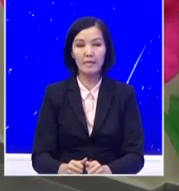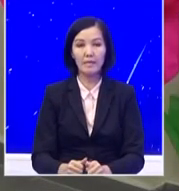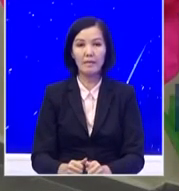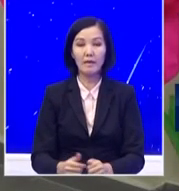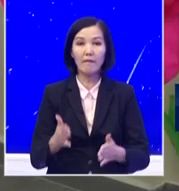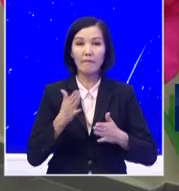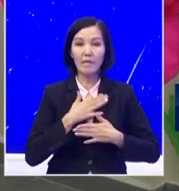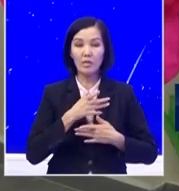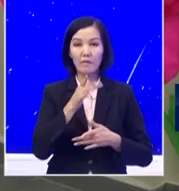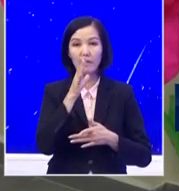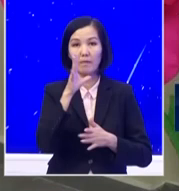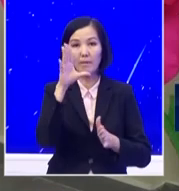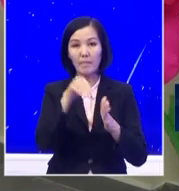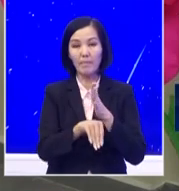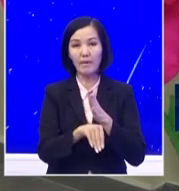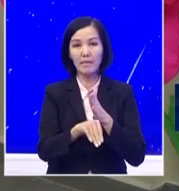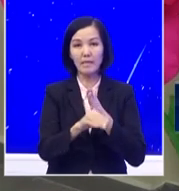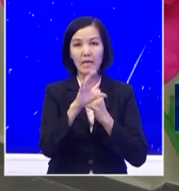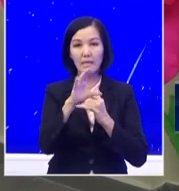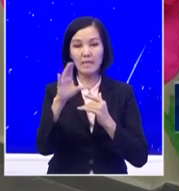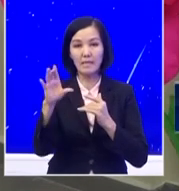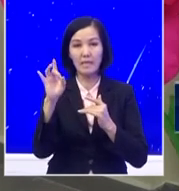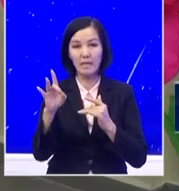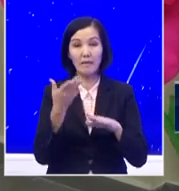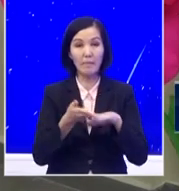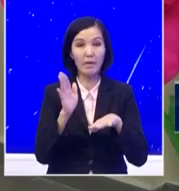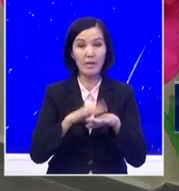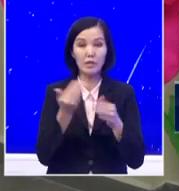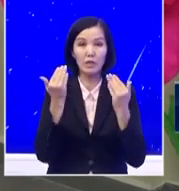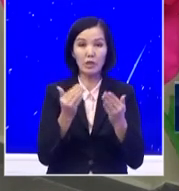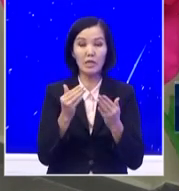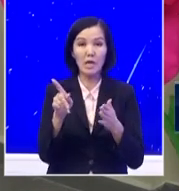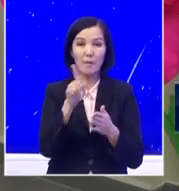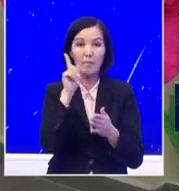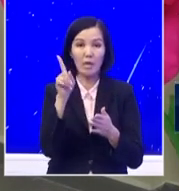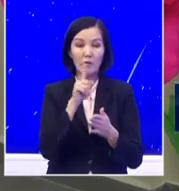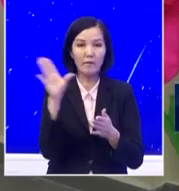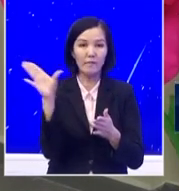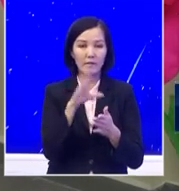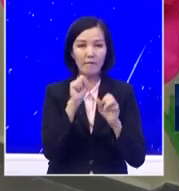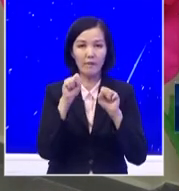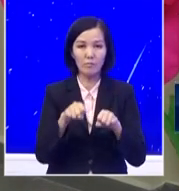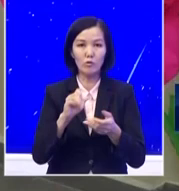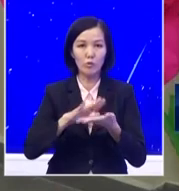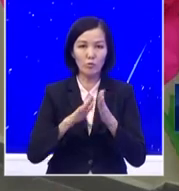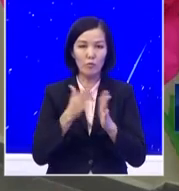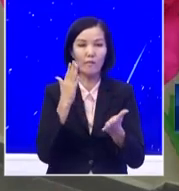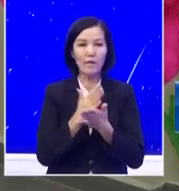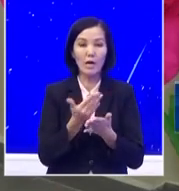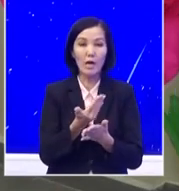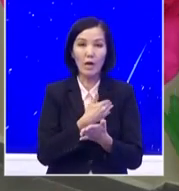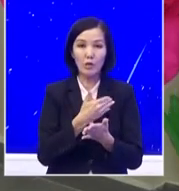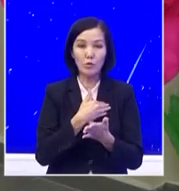В наше время попасть в советскую сборную было очень тяжело. Сейчас же для молодого поколения есть все возможности. Поэтому я хочу